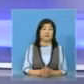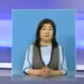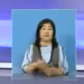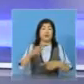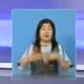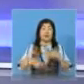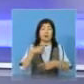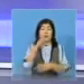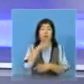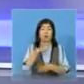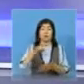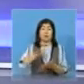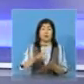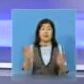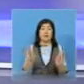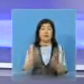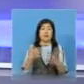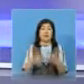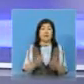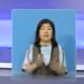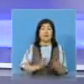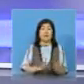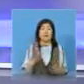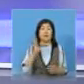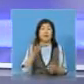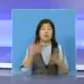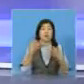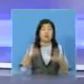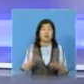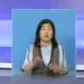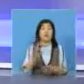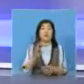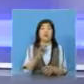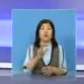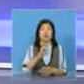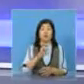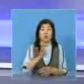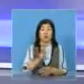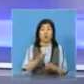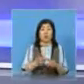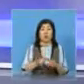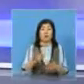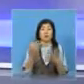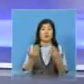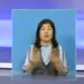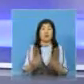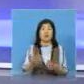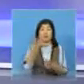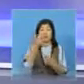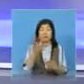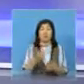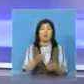Со следующего года представители малого и среднего бизнеса будут освобождены от налога на 3 года. Об этом сегодня в ходе брифинга в